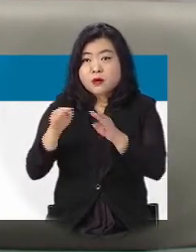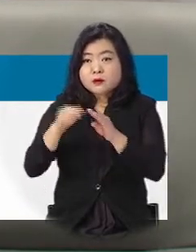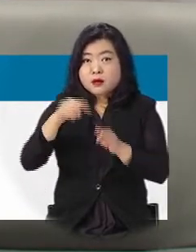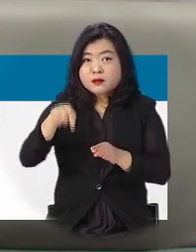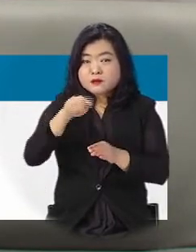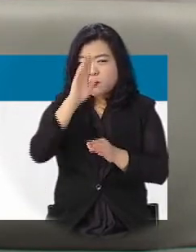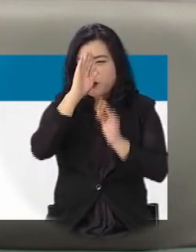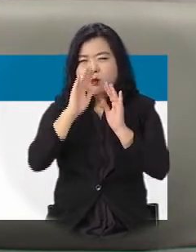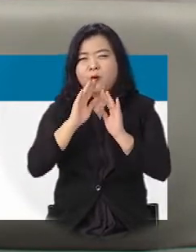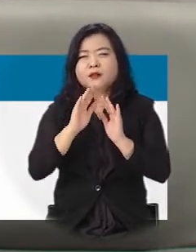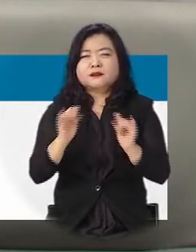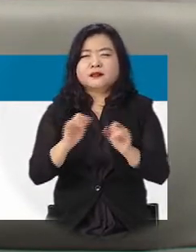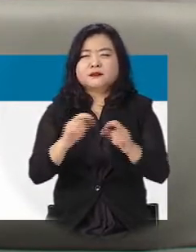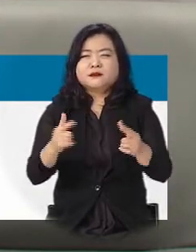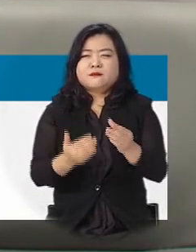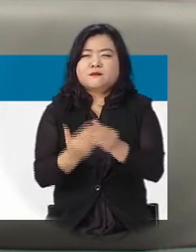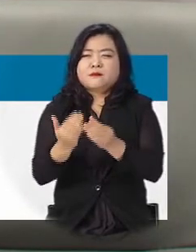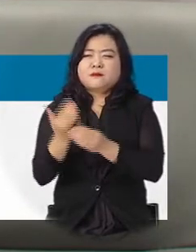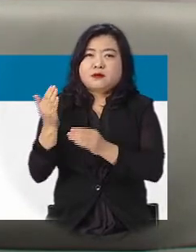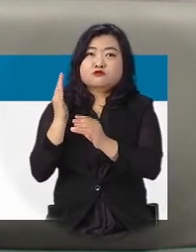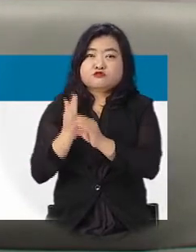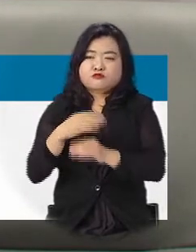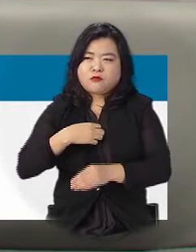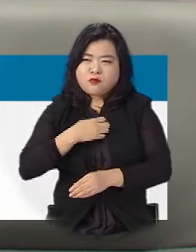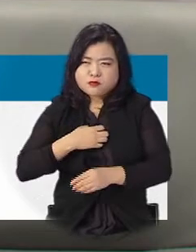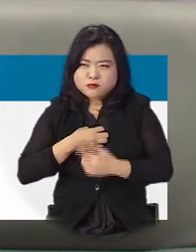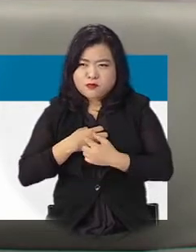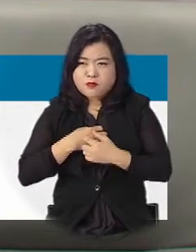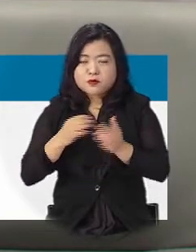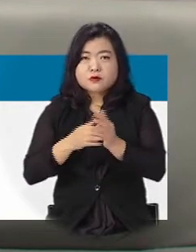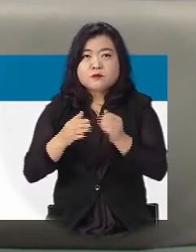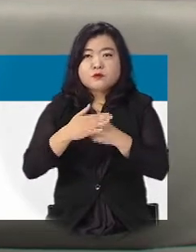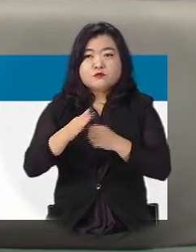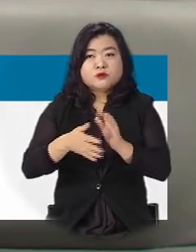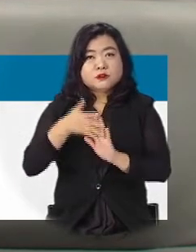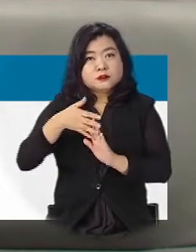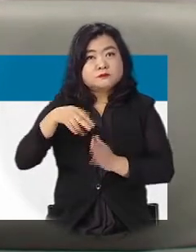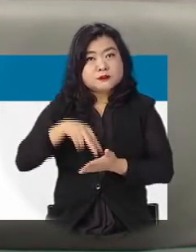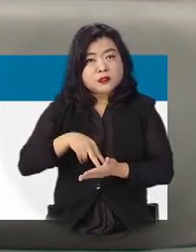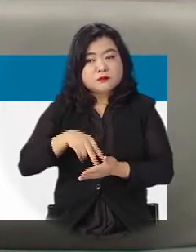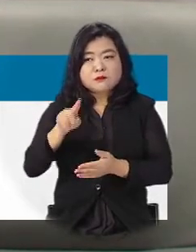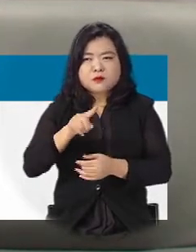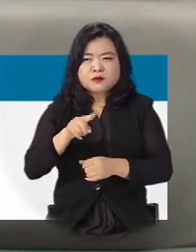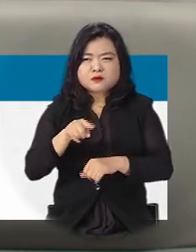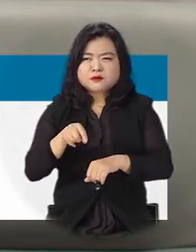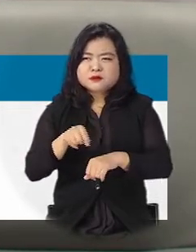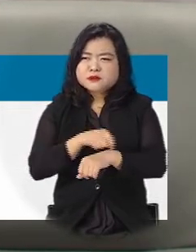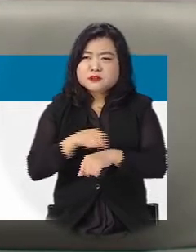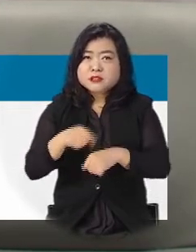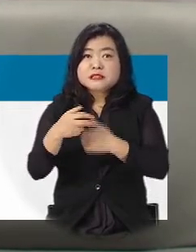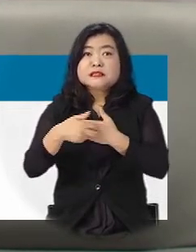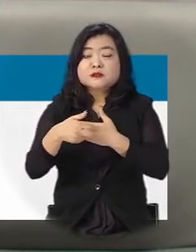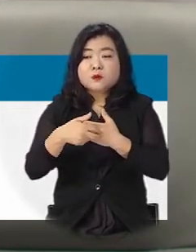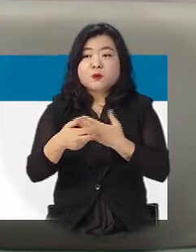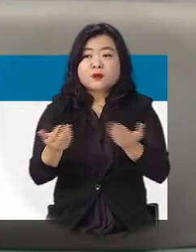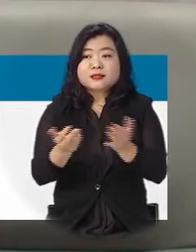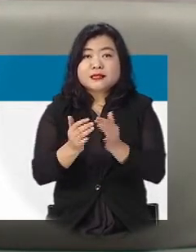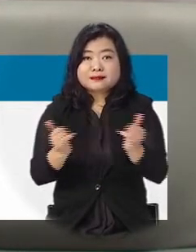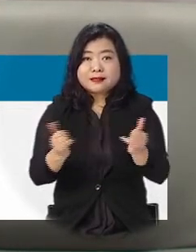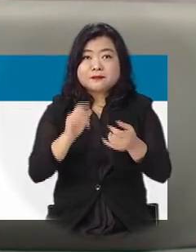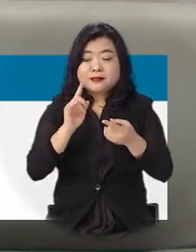의료기관에서 환자들이 나오고 있어 상당히 우려되는 그런 상황입니다. 그래서 저희 시에서는 일단 그 특히 의료기관들에